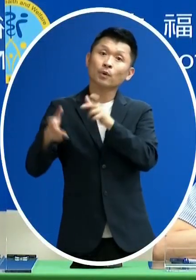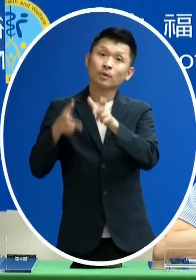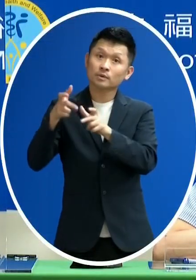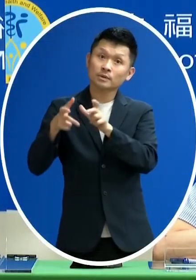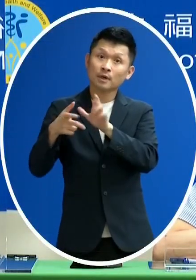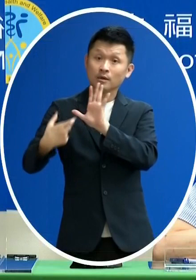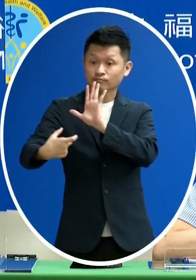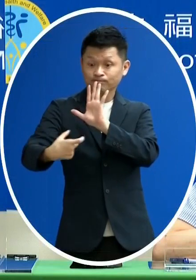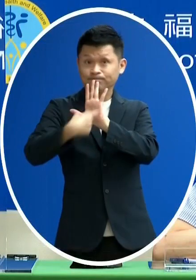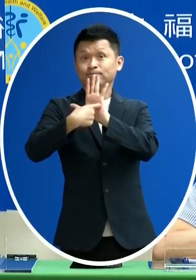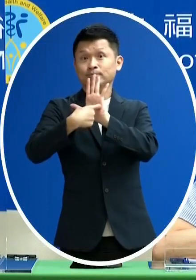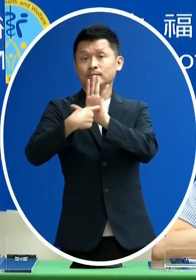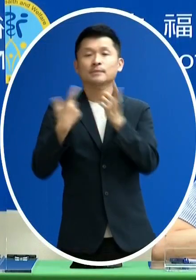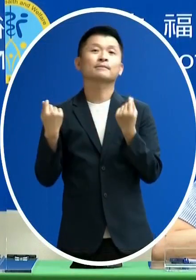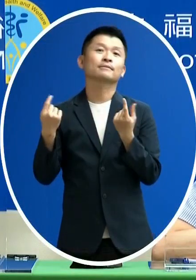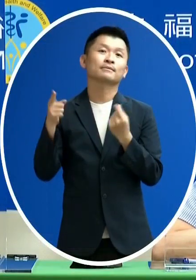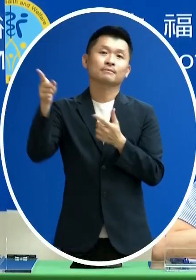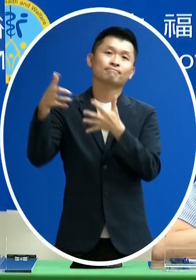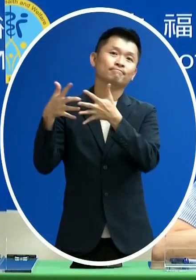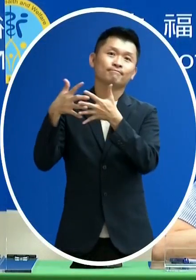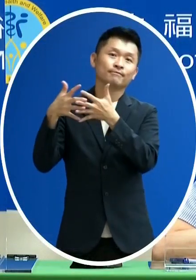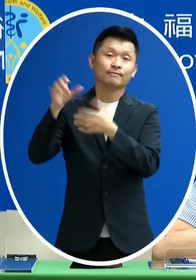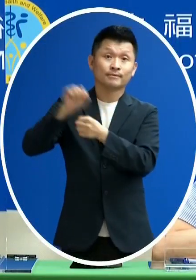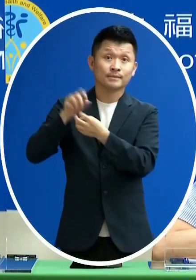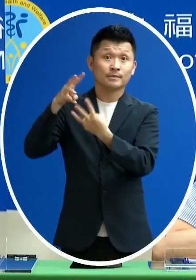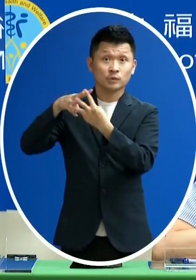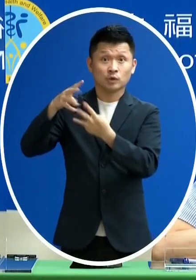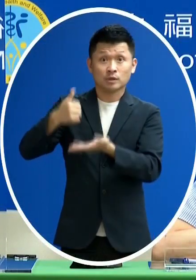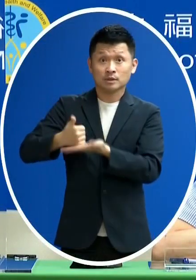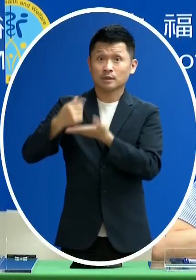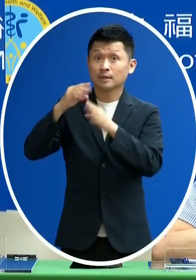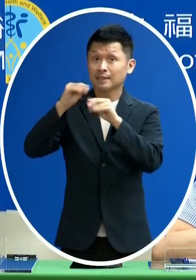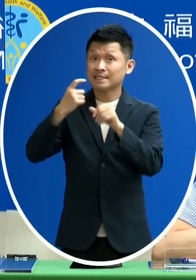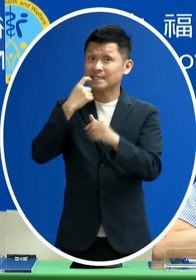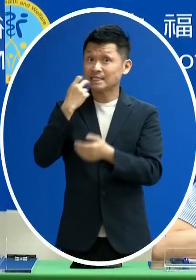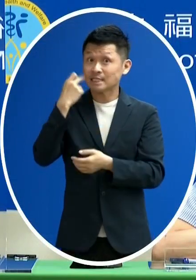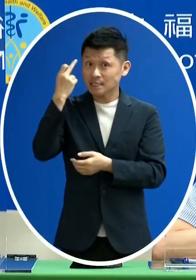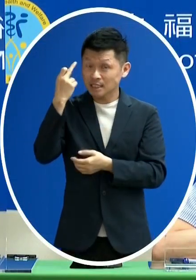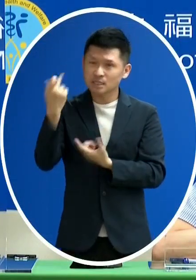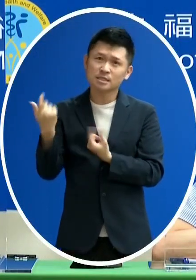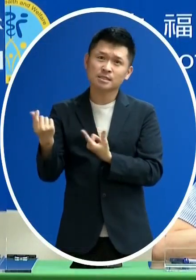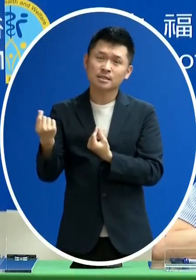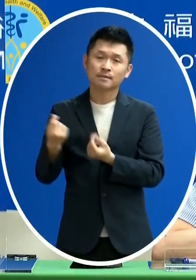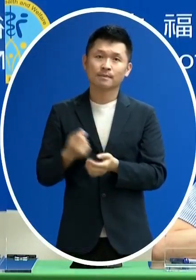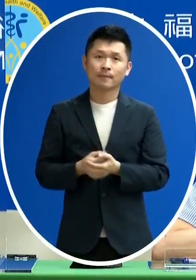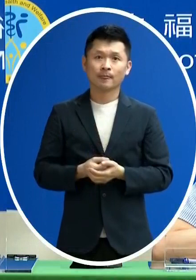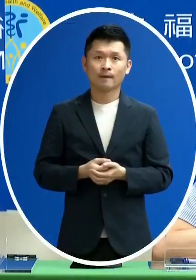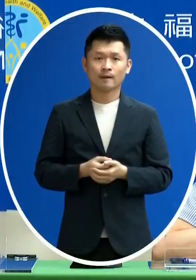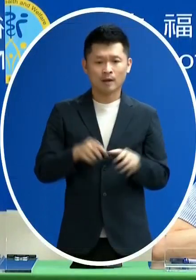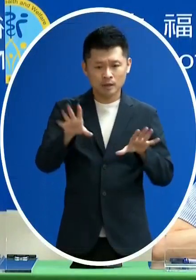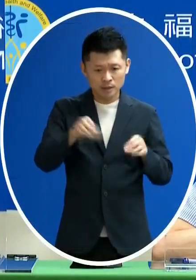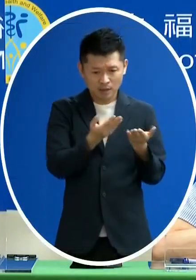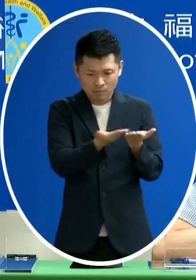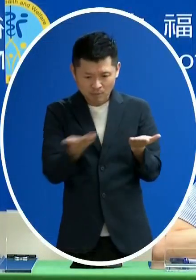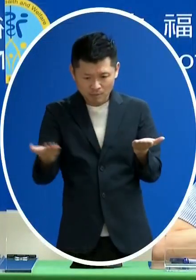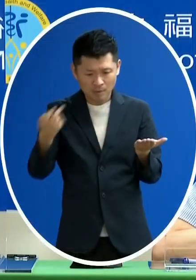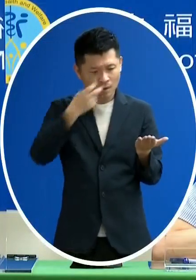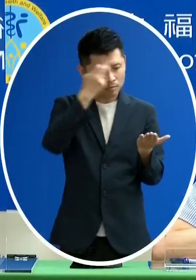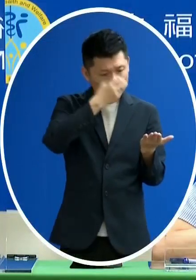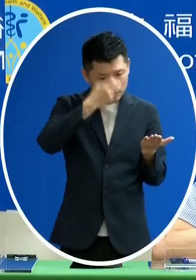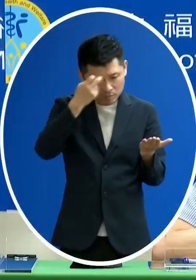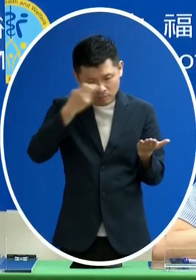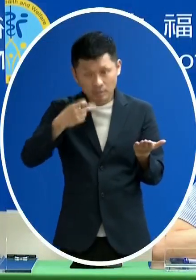讯所写的，也是在美国加州圣地亚哥。所以，我们是依照了相关的一些资料，还有我们检